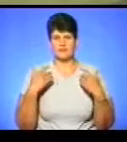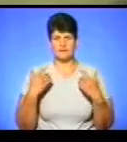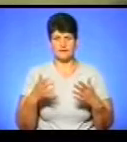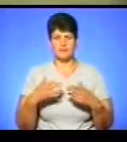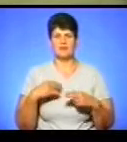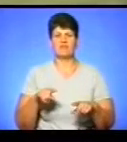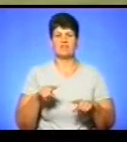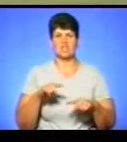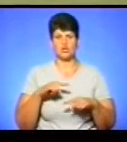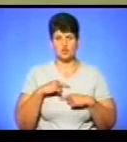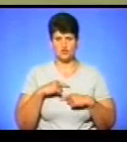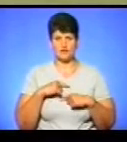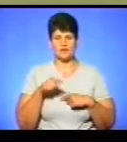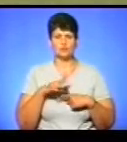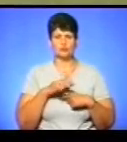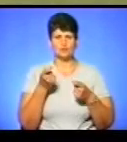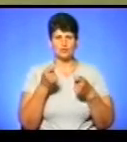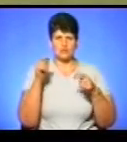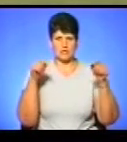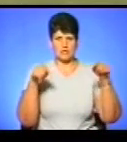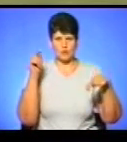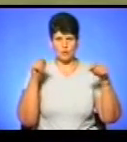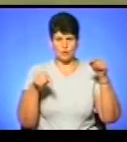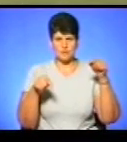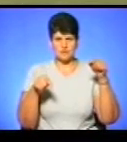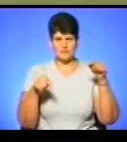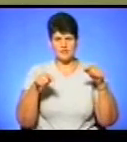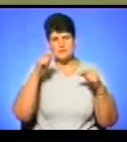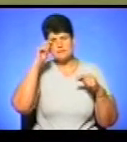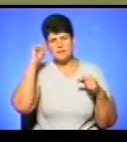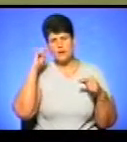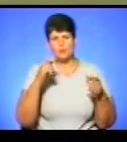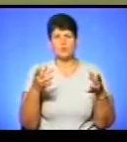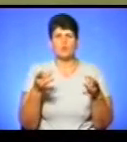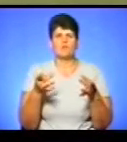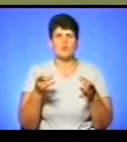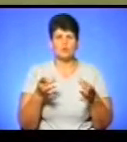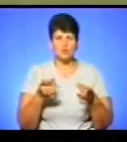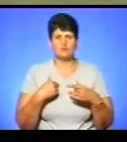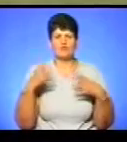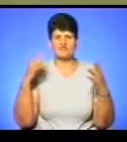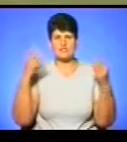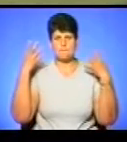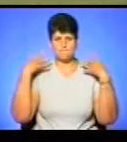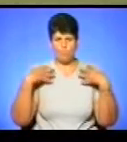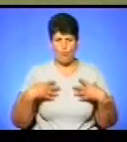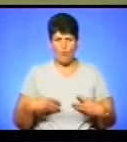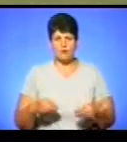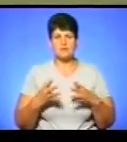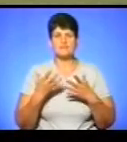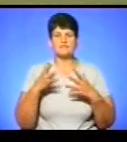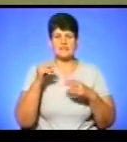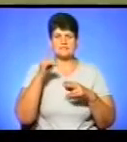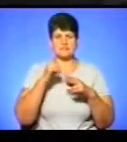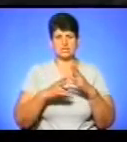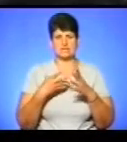фінішували, якраз тут пройшов дощик трохи, і так спекотно і волого. Тому ми всі мокрі. Все, ми завершили